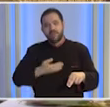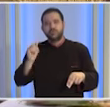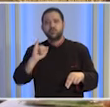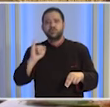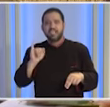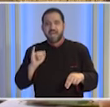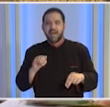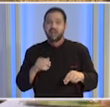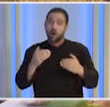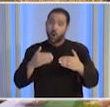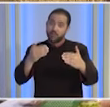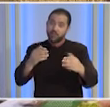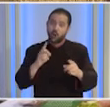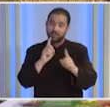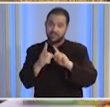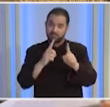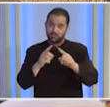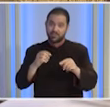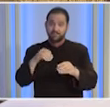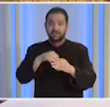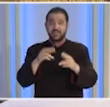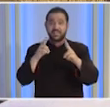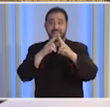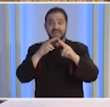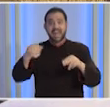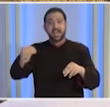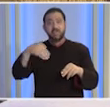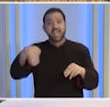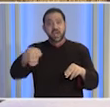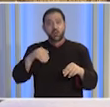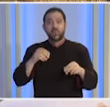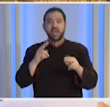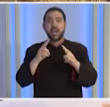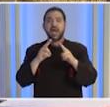Stoica, continuăm discuția în ediția de miercuri